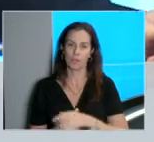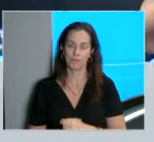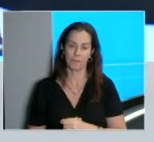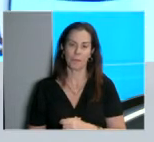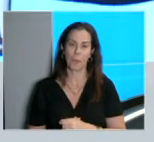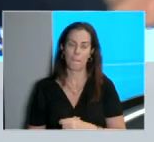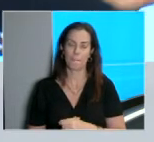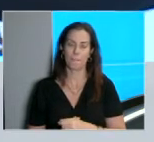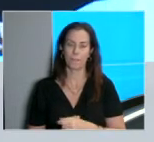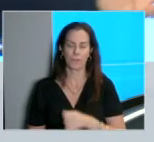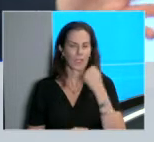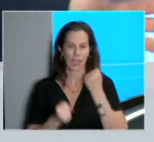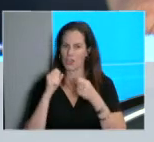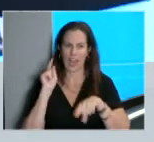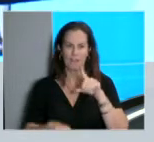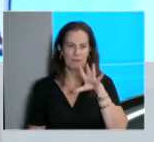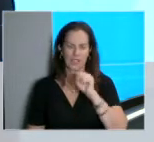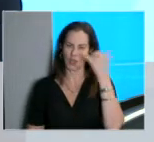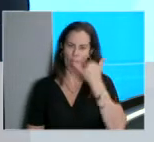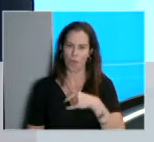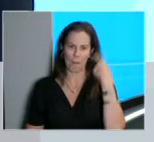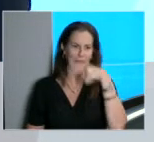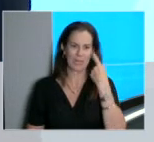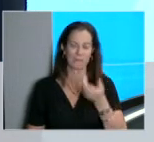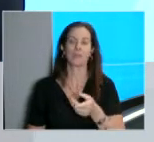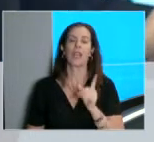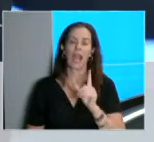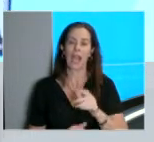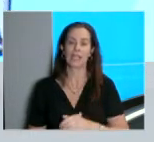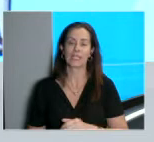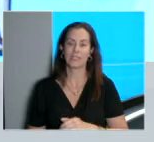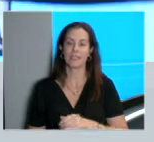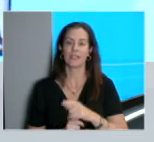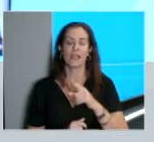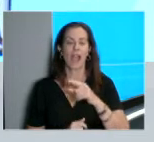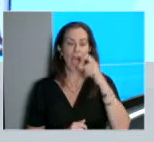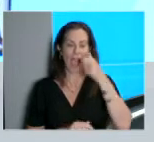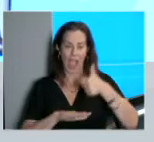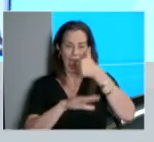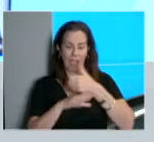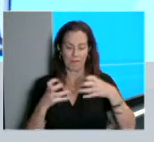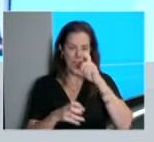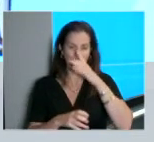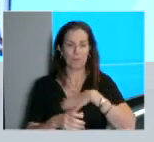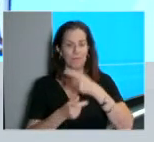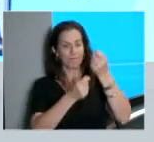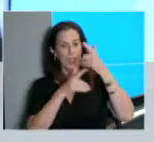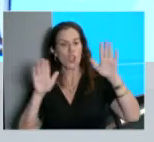כן, זה קשה לפעמים לזהות קריקטורות על הבוקר. בכל אופן, איימן עודה מנסה יונת שלום,